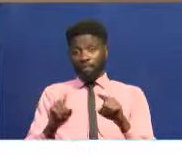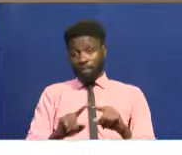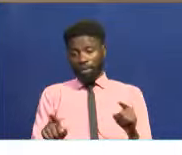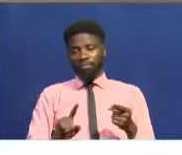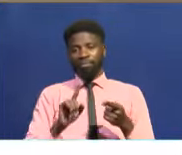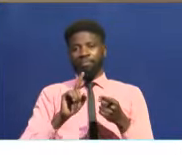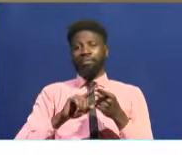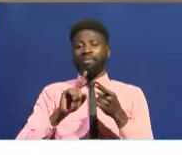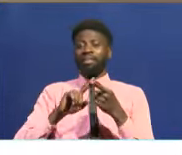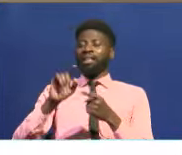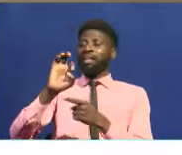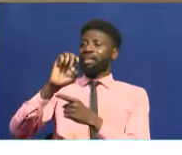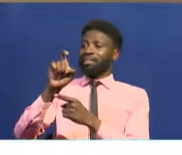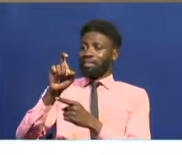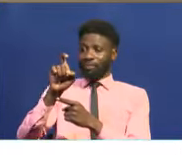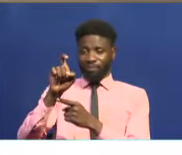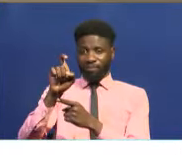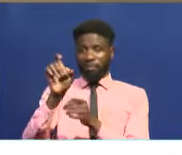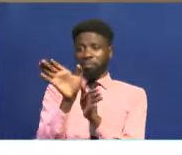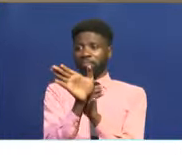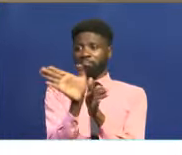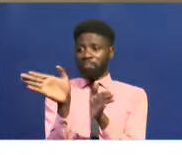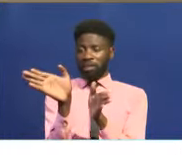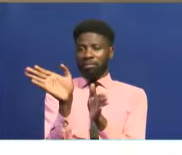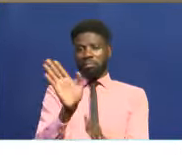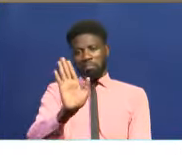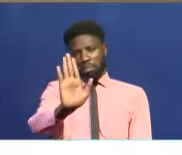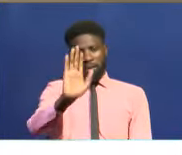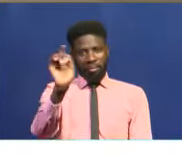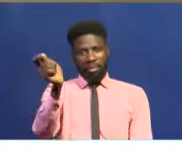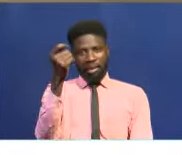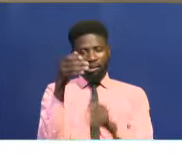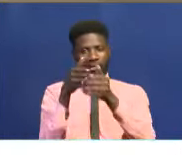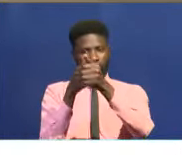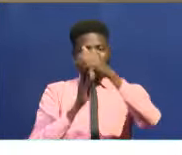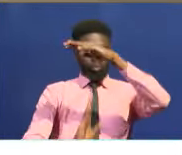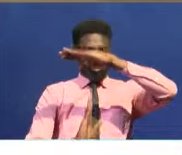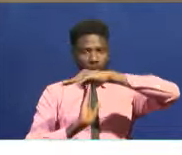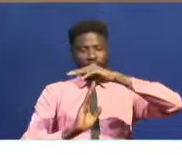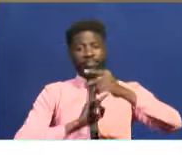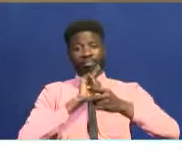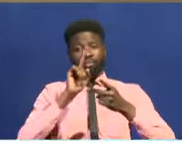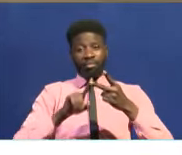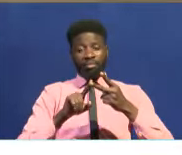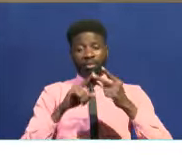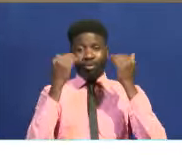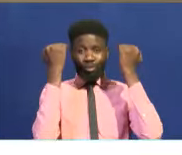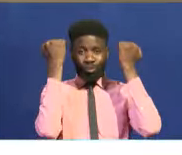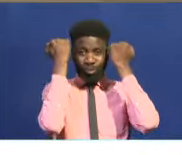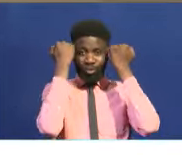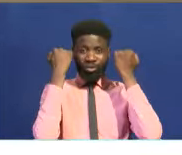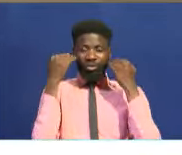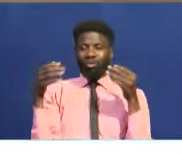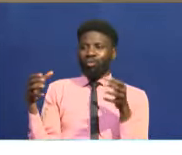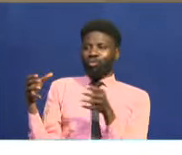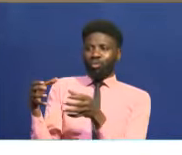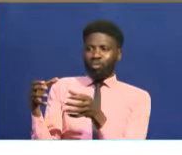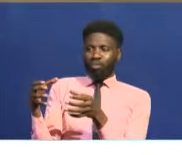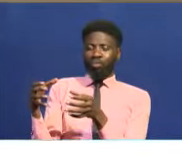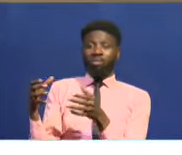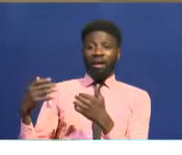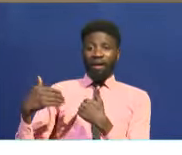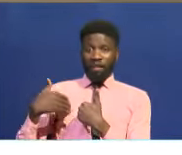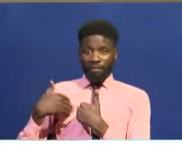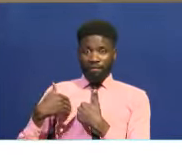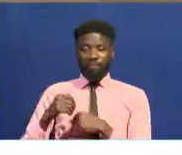ambayo unaongoza. Kuna judiciary ambayo ni mahakama. Pia